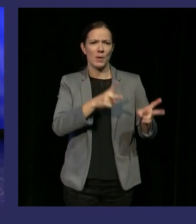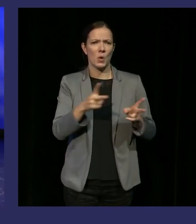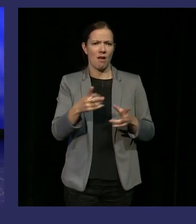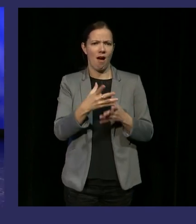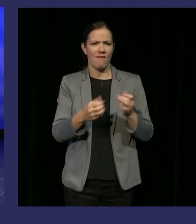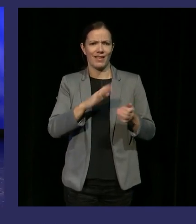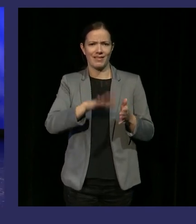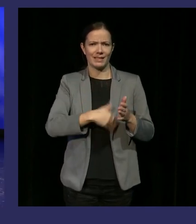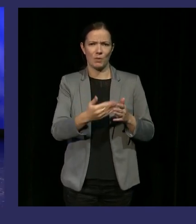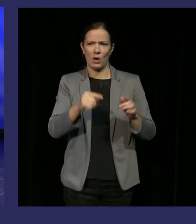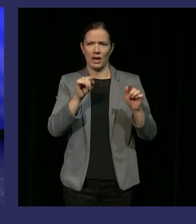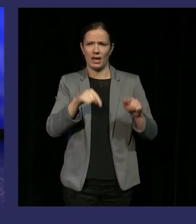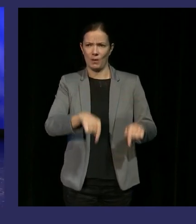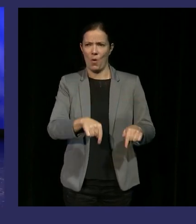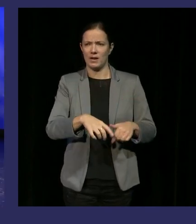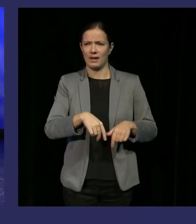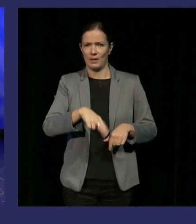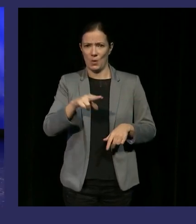av tegnspråk i Norge?